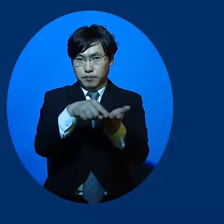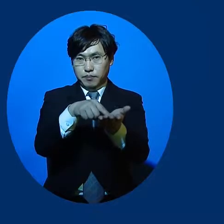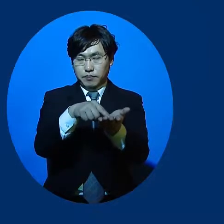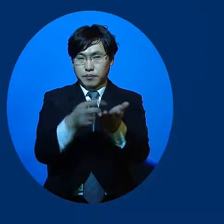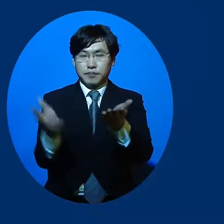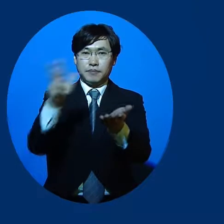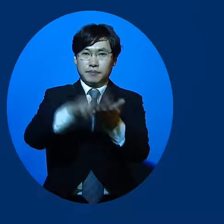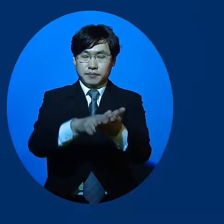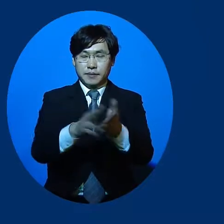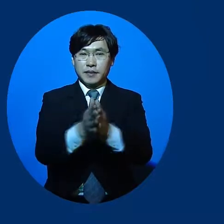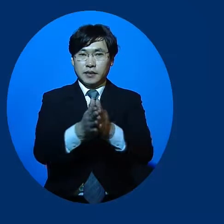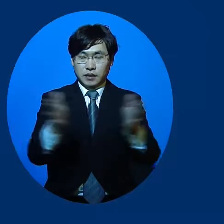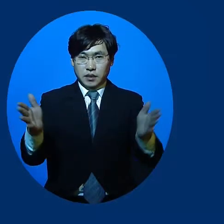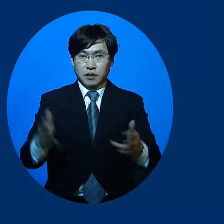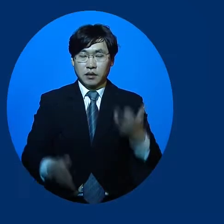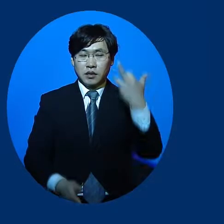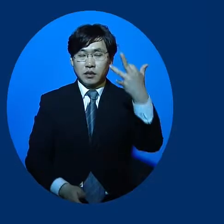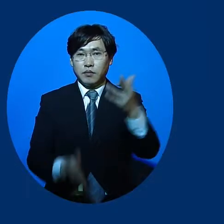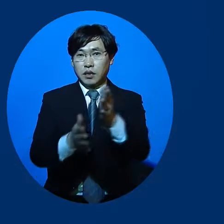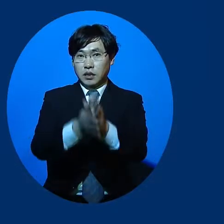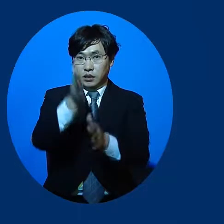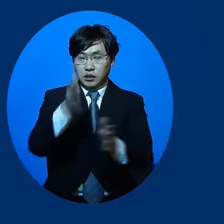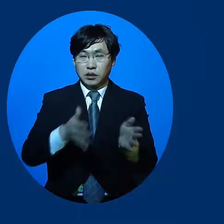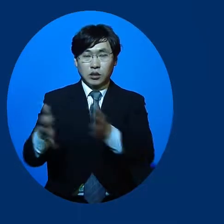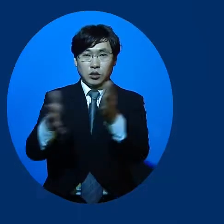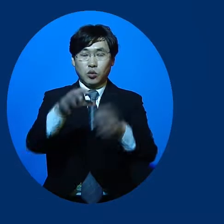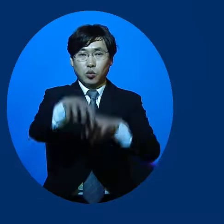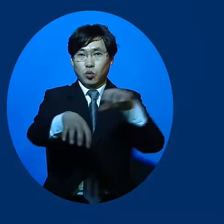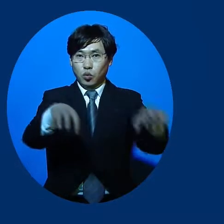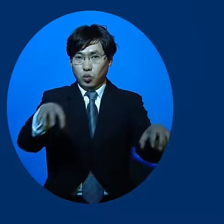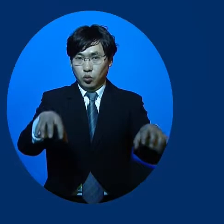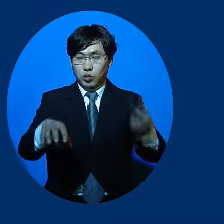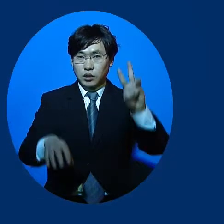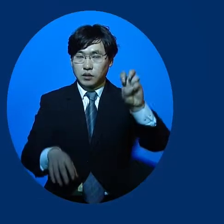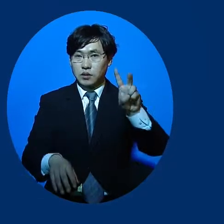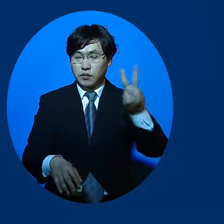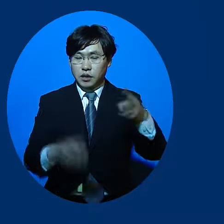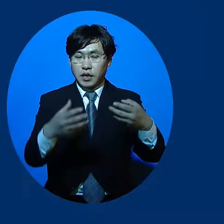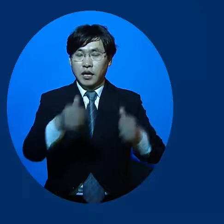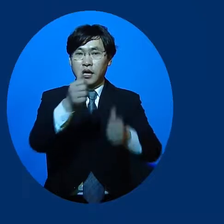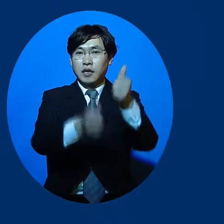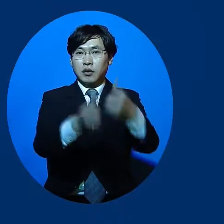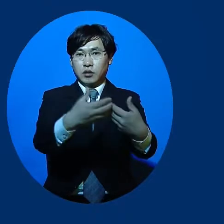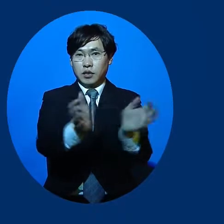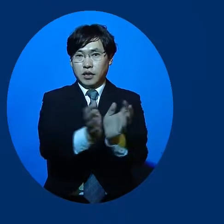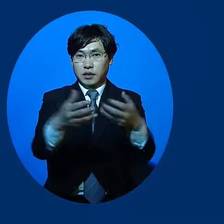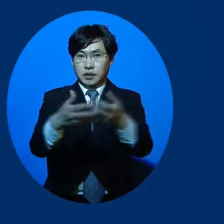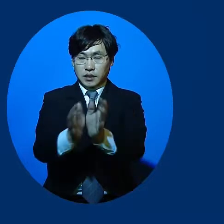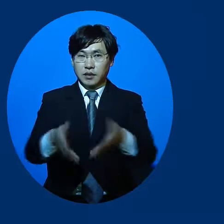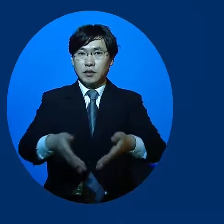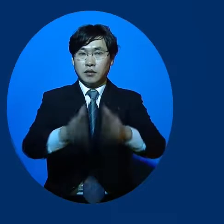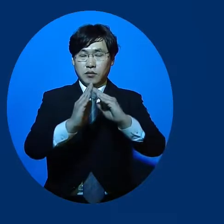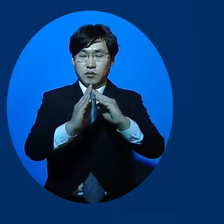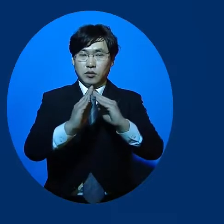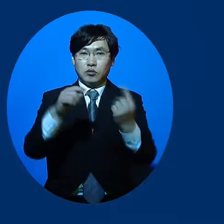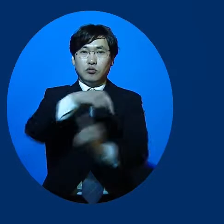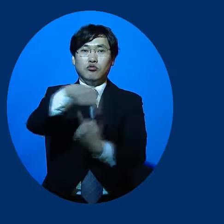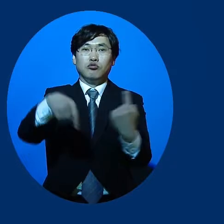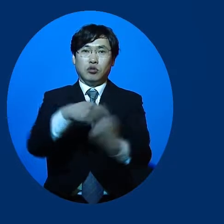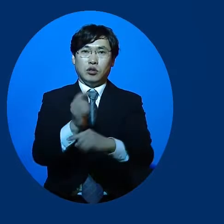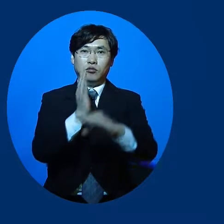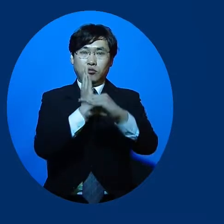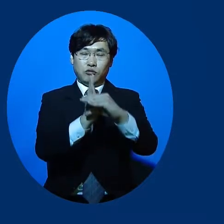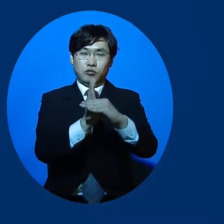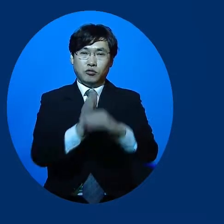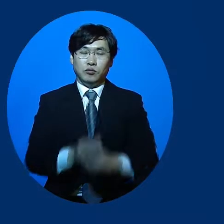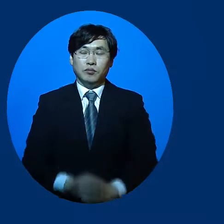그리고 17개 시도 장애인 체육회 설립, 그리고 32개 가맹 단체를 설립 및 운영하고